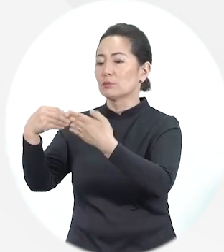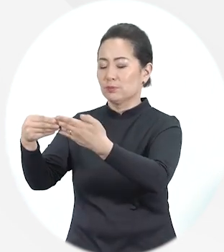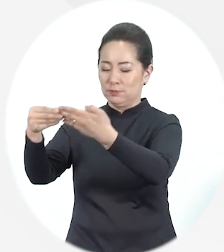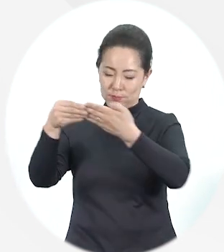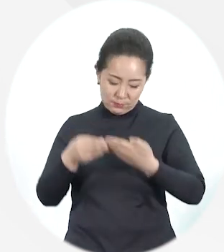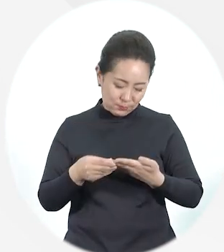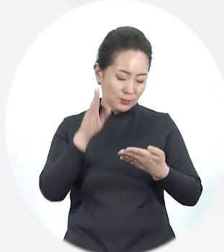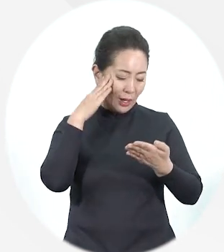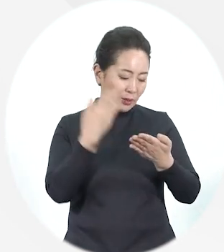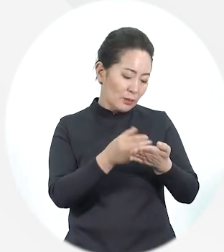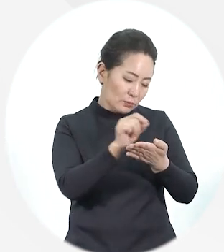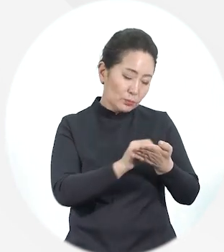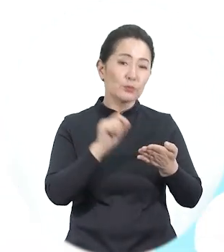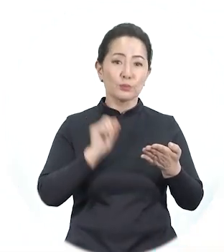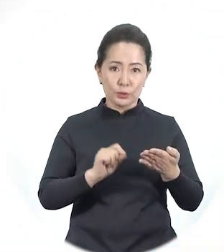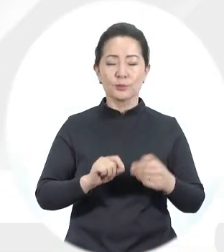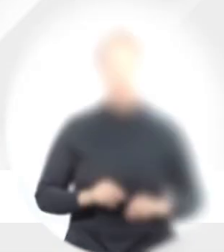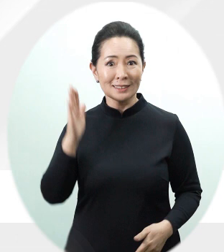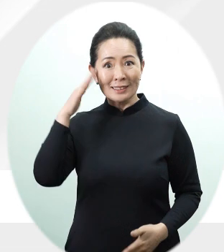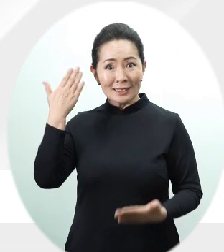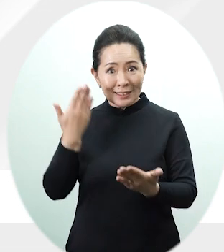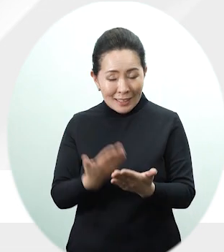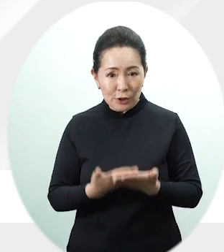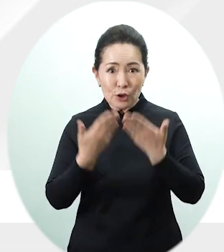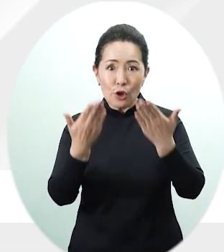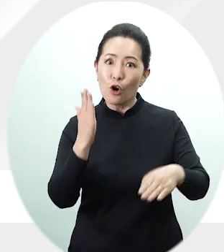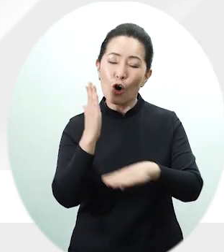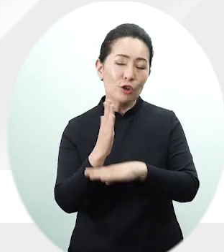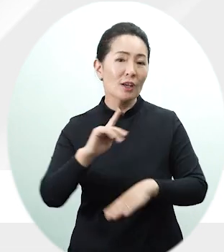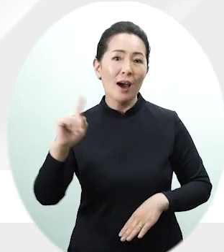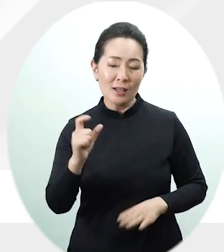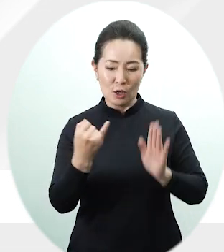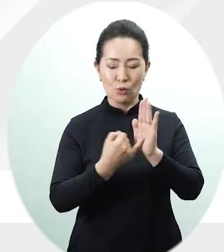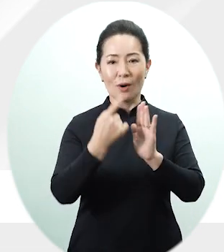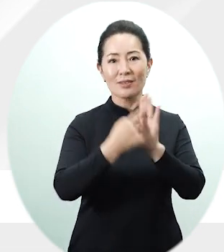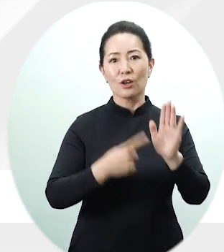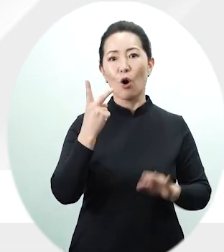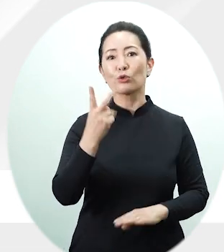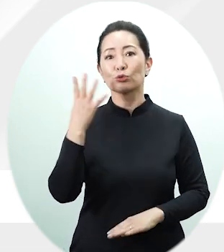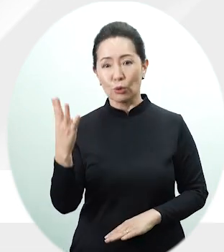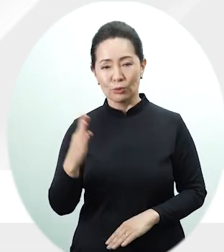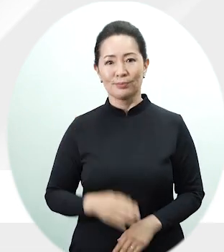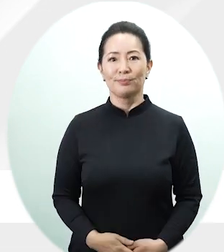удаа саналийн хуудас авч саналаа өгөөрэй. Саналаа өгөх өдөр 2020 оны 6 дугаар сарын 24.